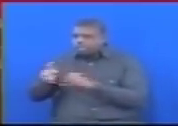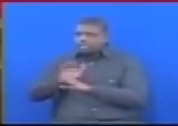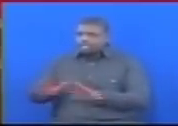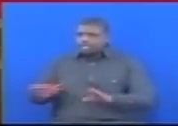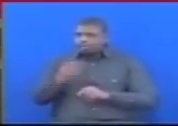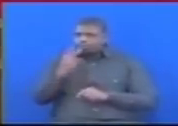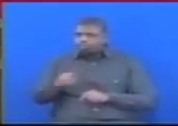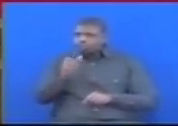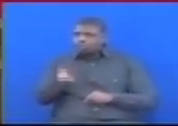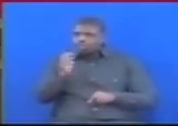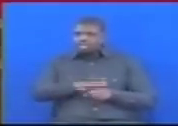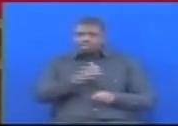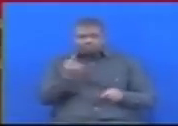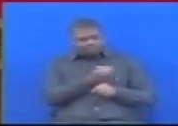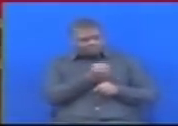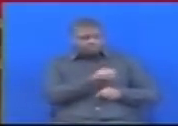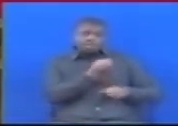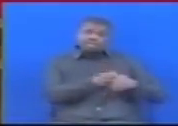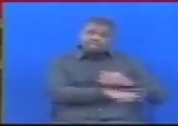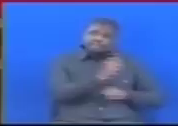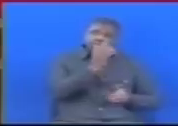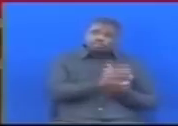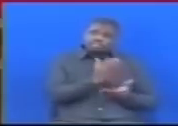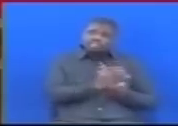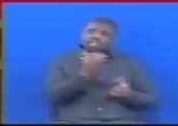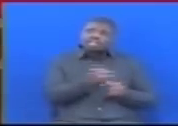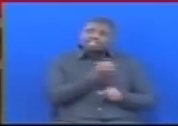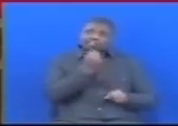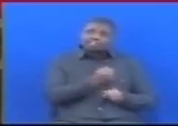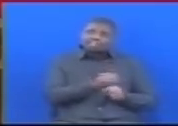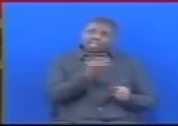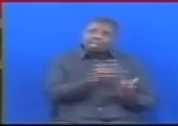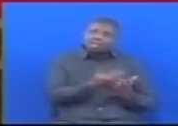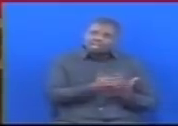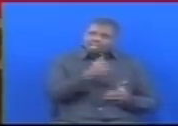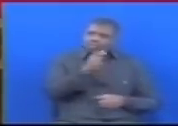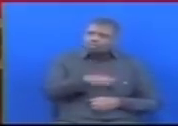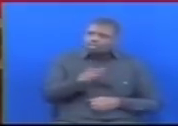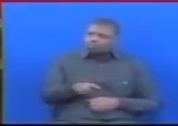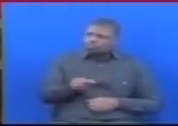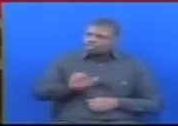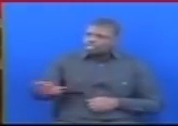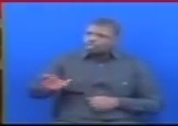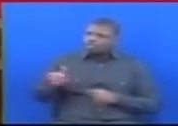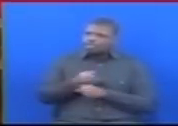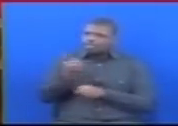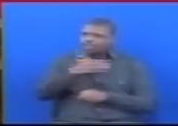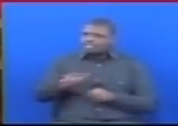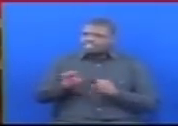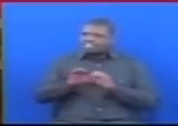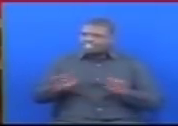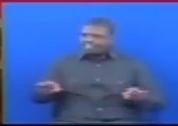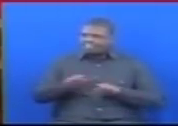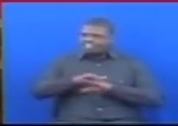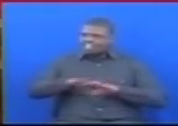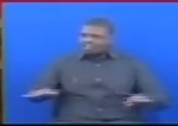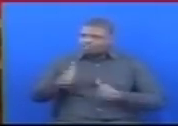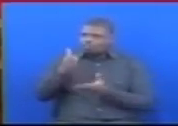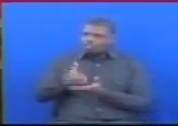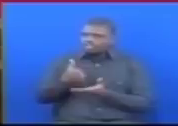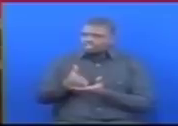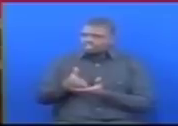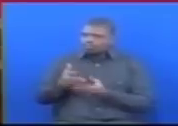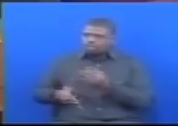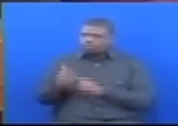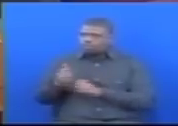zile zifanywe na wataalamu wetu wa ndani ili kuhakikisha kwamba kazi inafanyika kwa haraka na wananchi wake waweze kupata maji safi na salama katika kuhakikisha kwamba tunamtoa